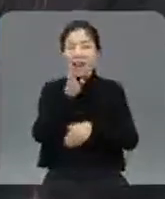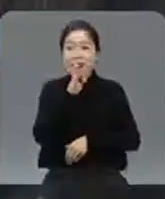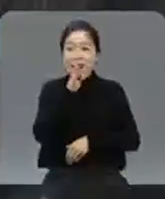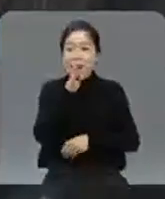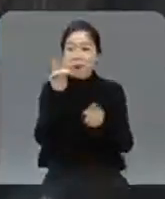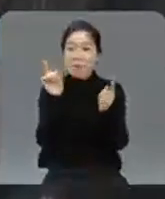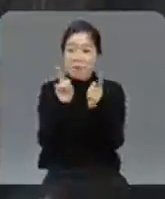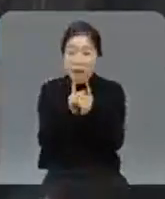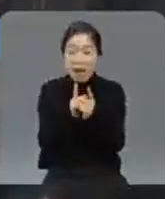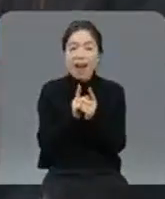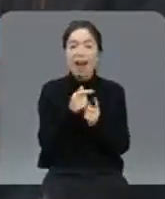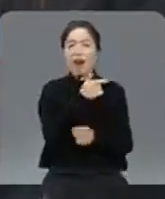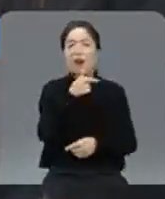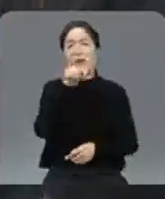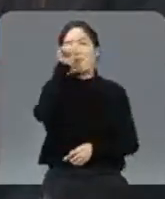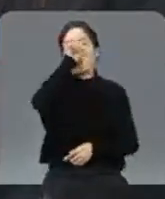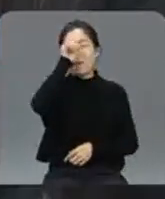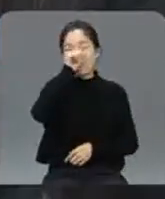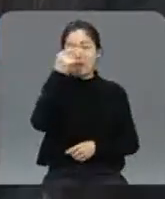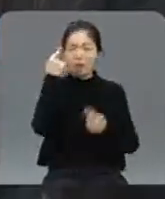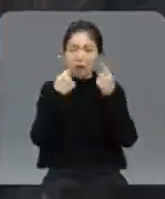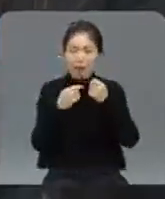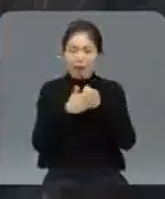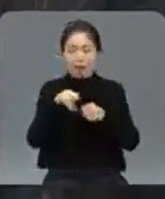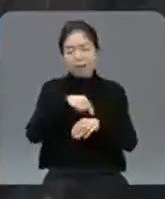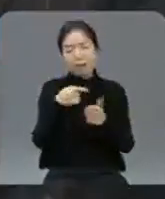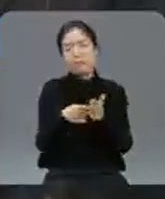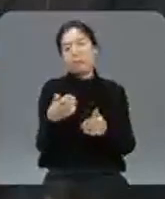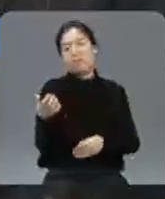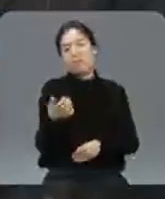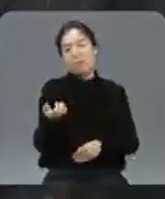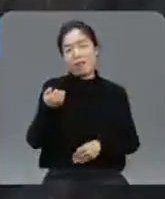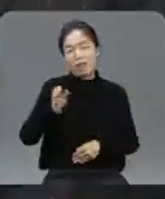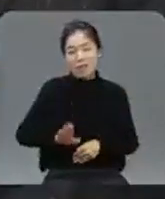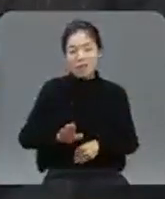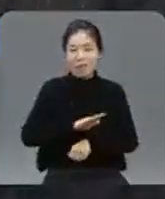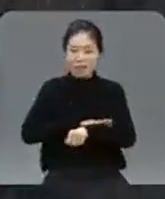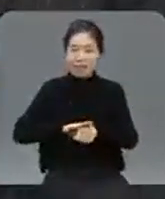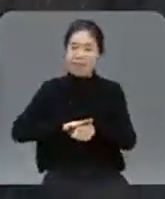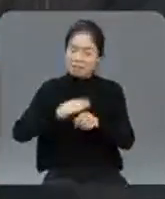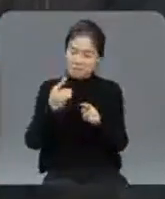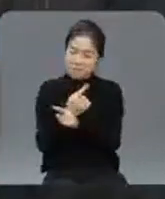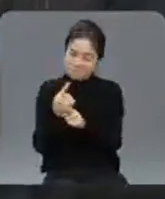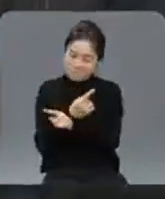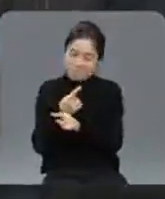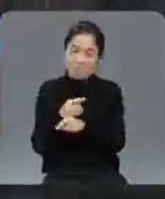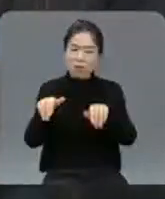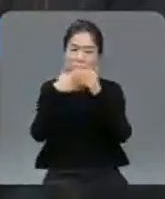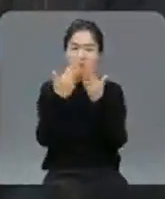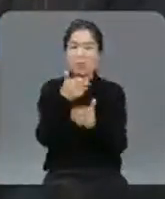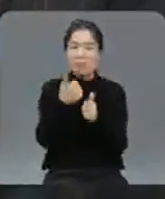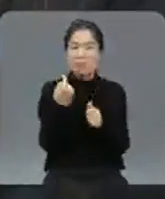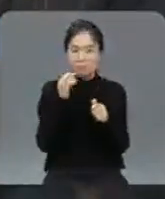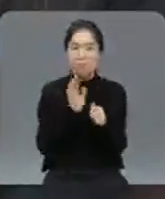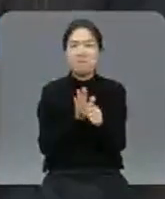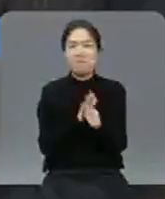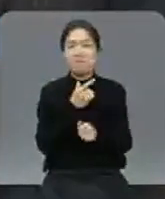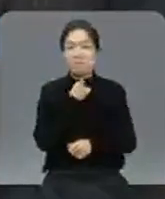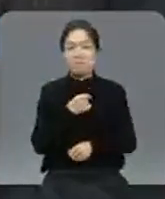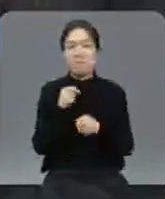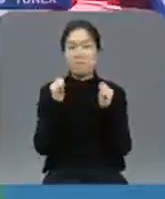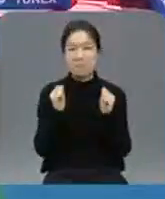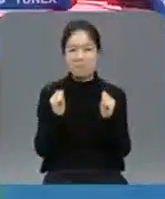너무 좋고 부상 당하셔서 마음이 너무 아팠는데 잘 이겨내시고 모든 경기 응원하겠습니다